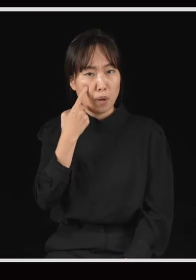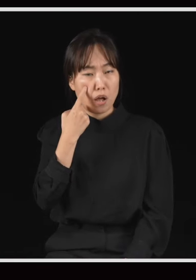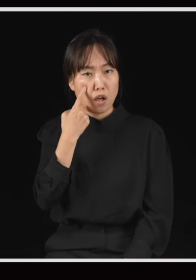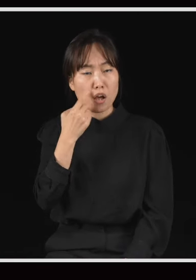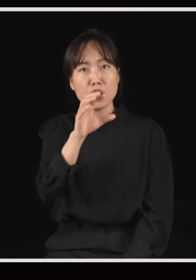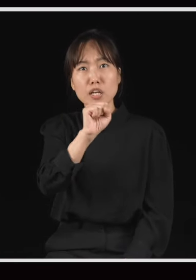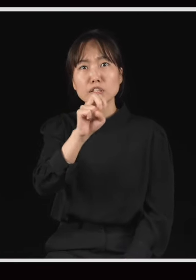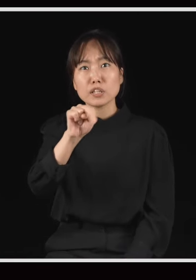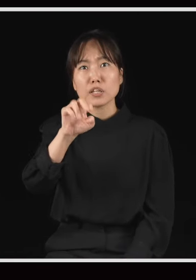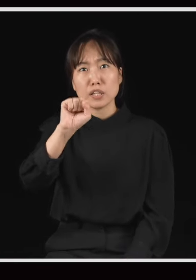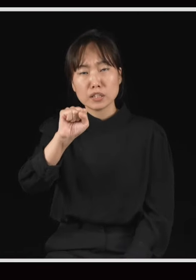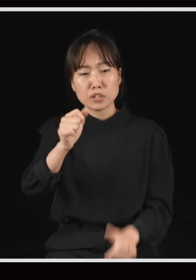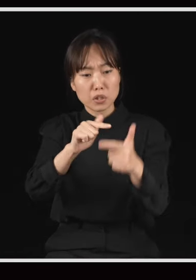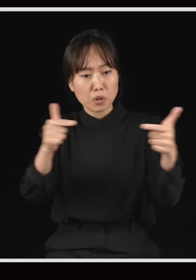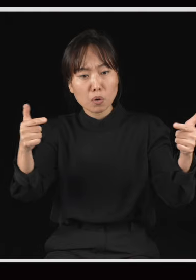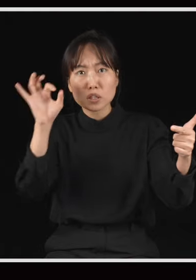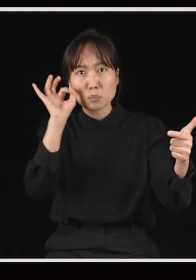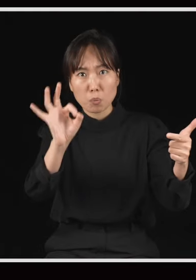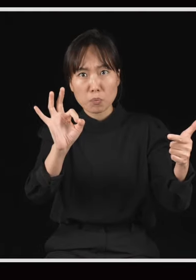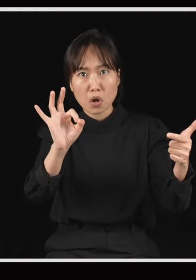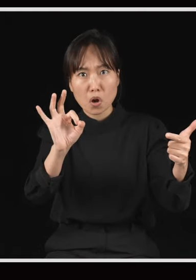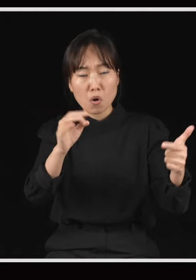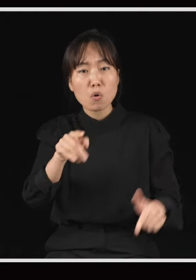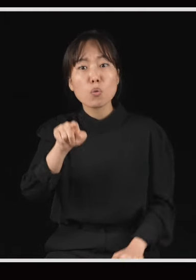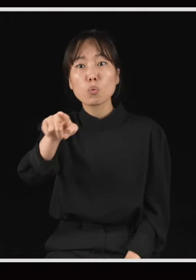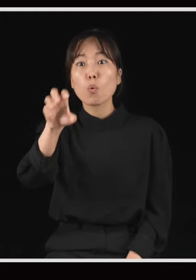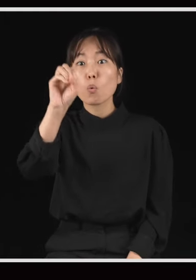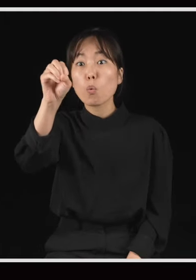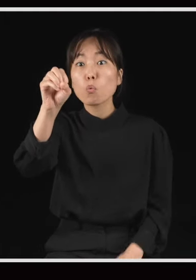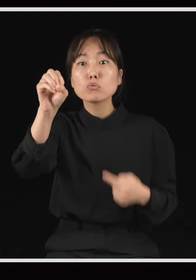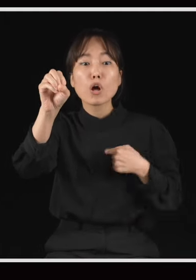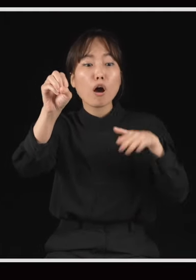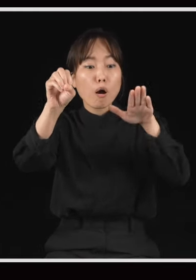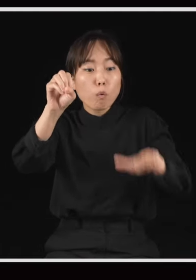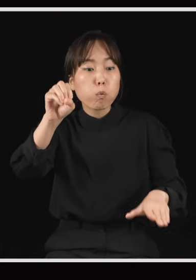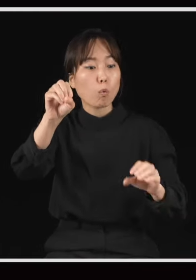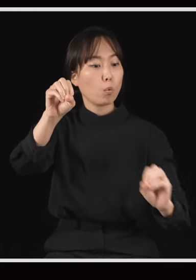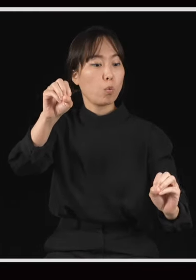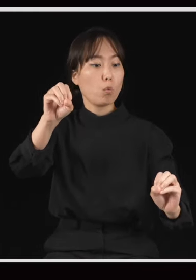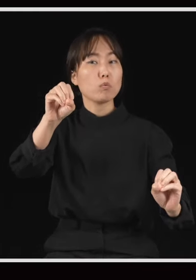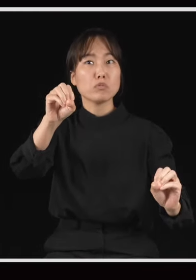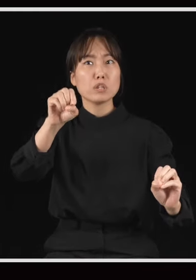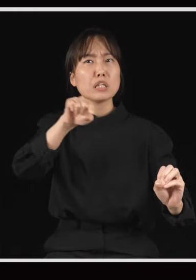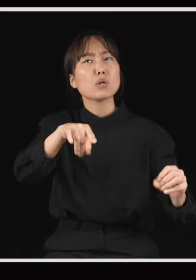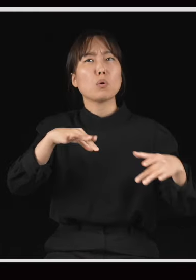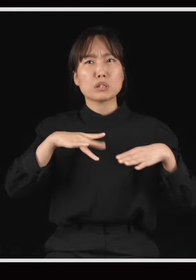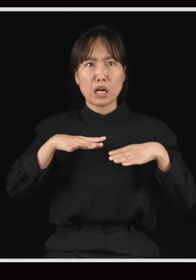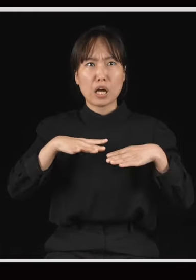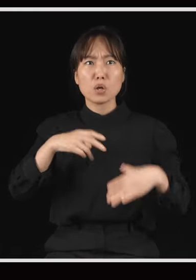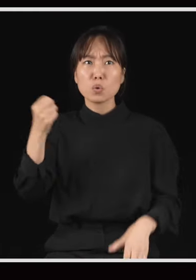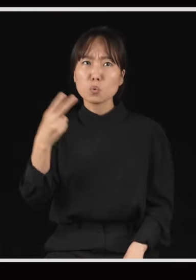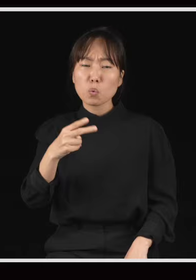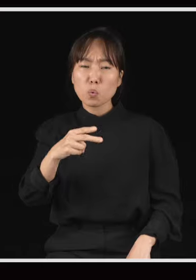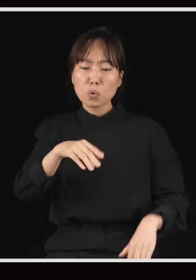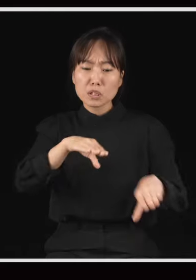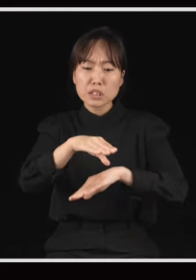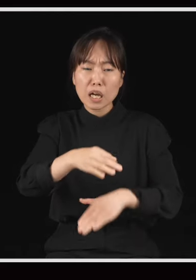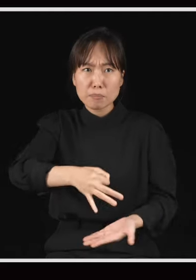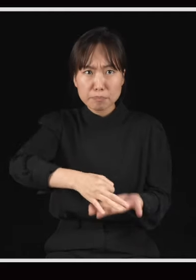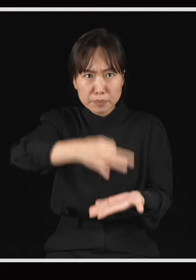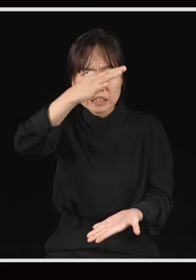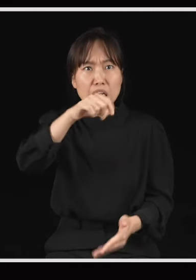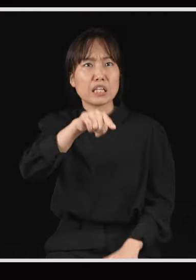SNS가 인스타그램이나 이런 게 더 내가 여기 밑에 있다 하면서 막 비싼 차를 과시하거나 뭐 이런 게 이제 그